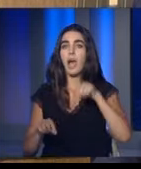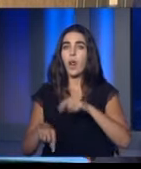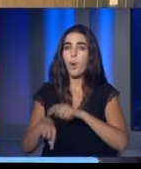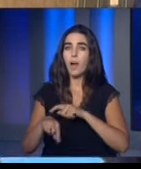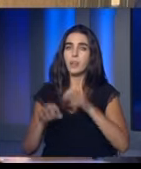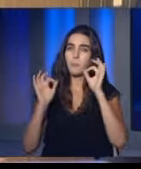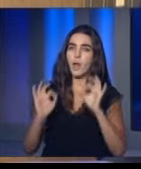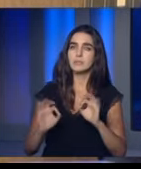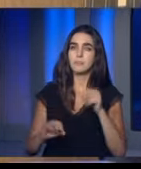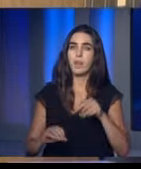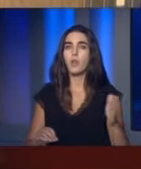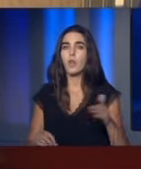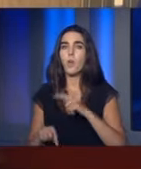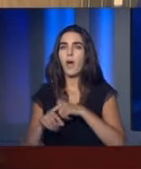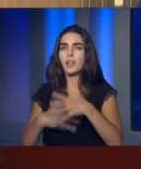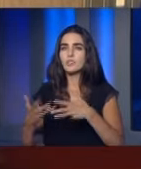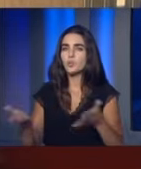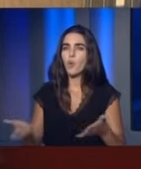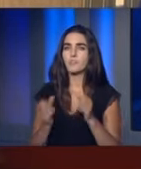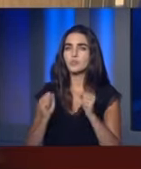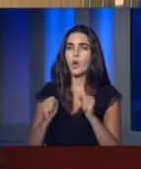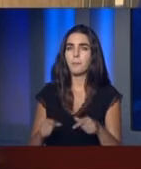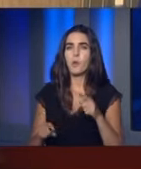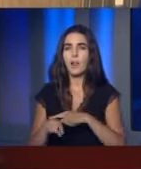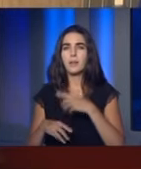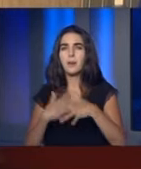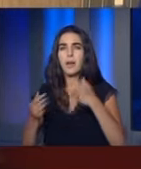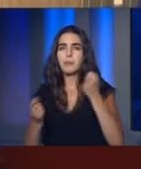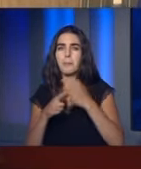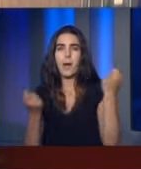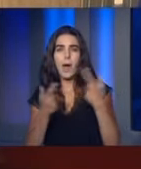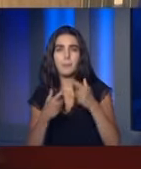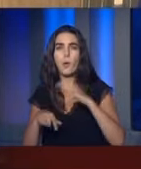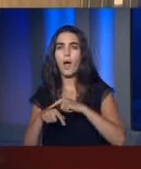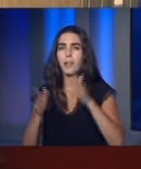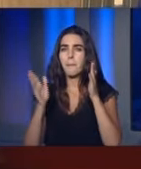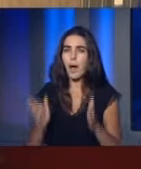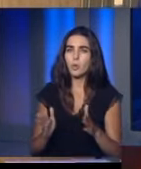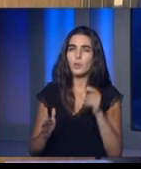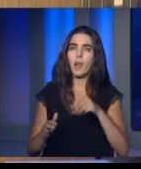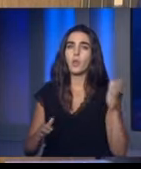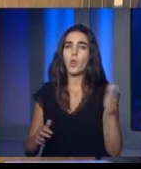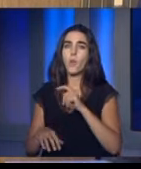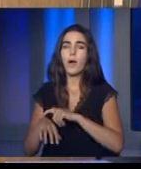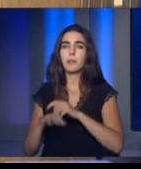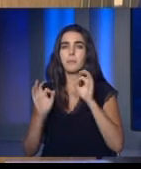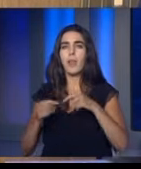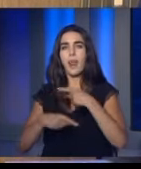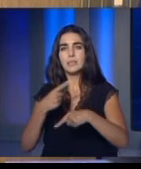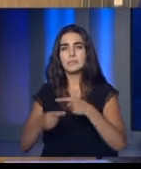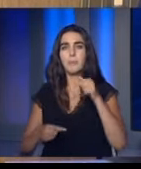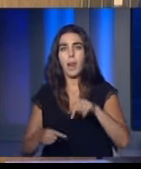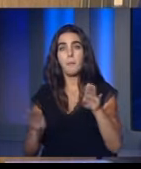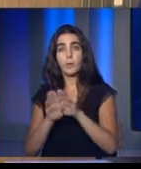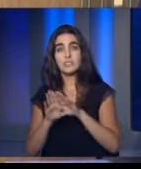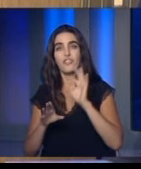متابعة الملف حرصا على المؤسسة العسكرية الأم، سيما في هذه الظروف الحرجة من حرب